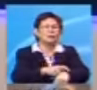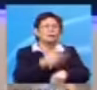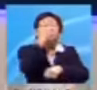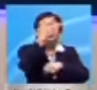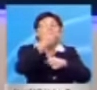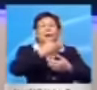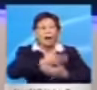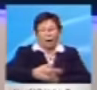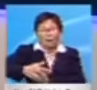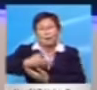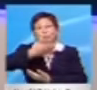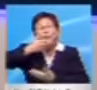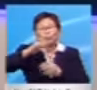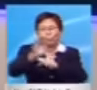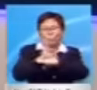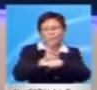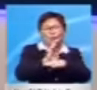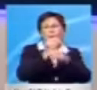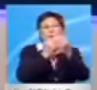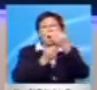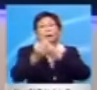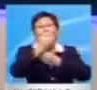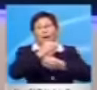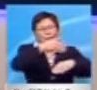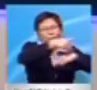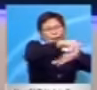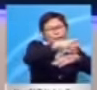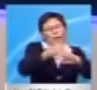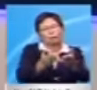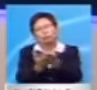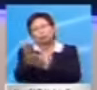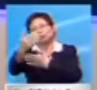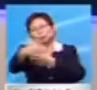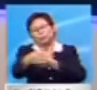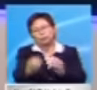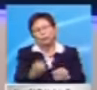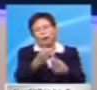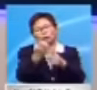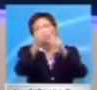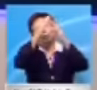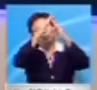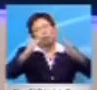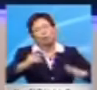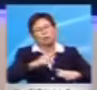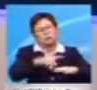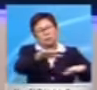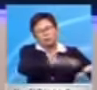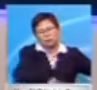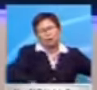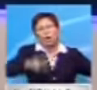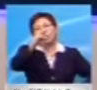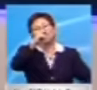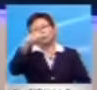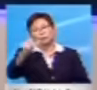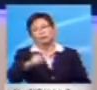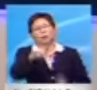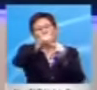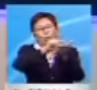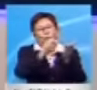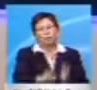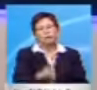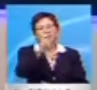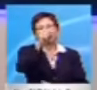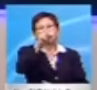anak muda untuk menjalankan perniagaan makanan secara penghantaran terus ke pejabat atau rumah di sekitar ibu negara watartawan